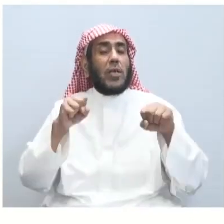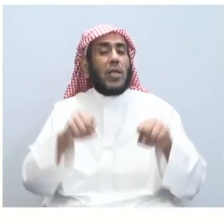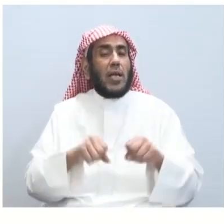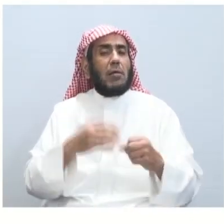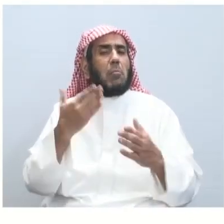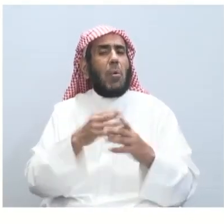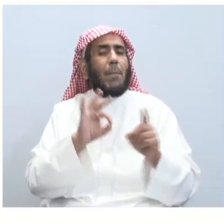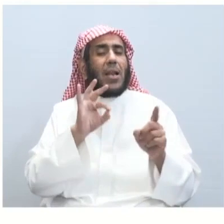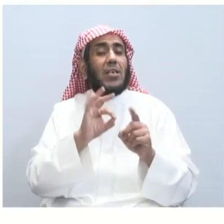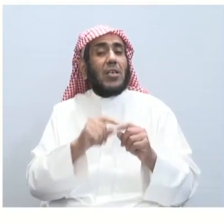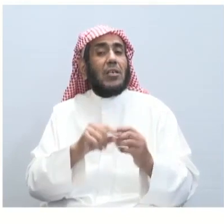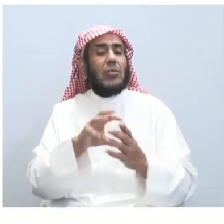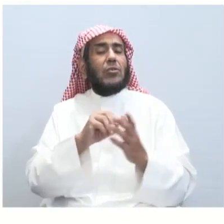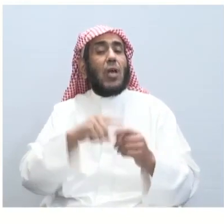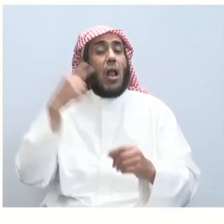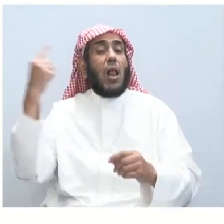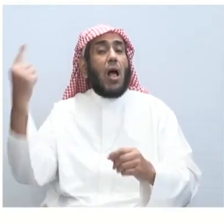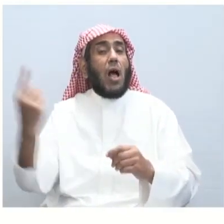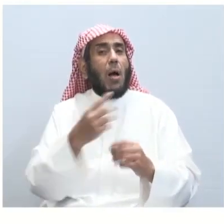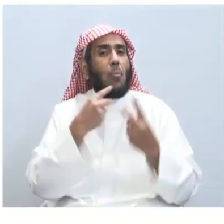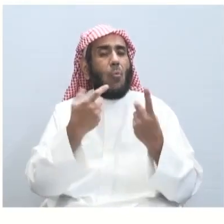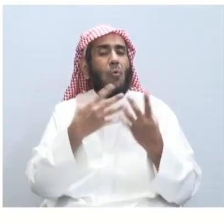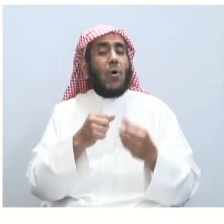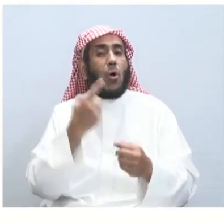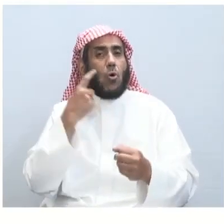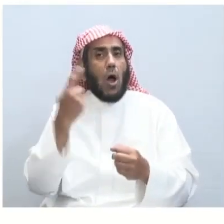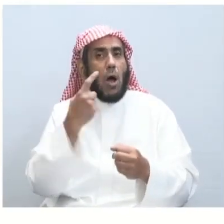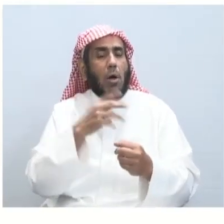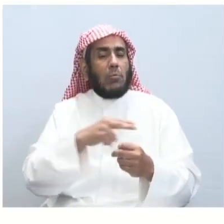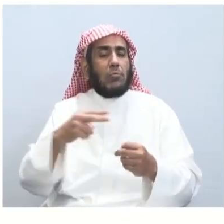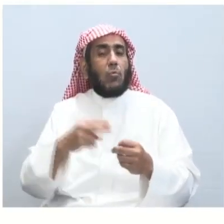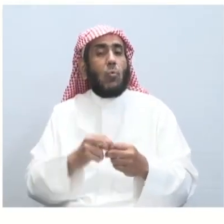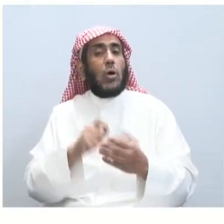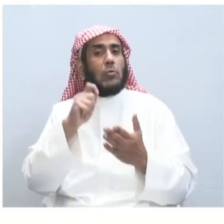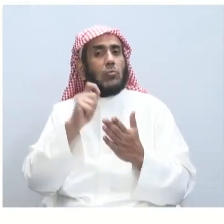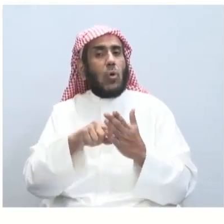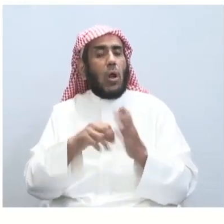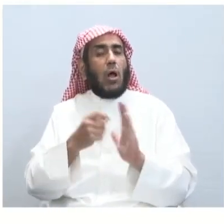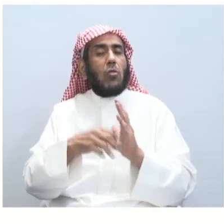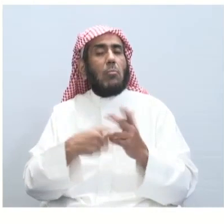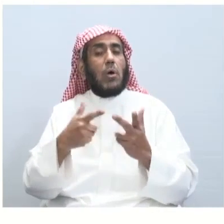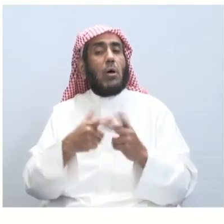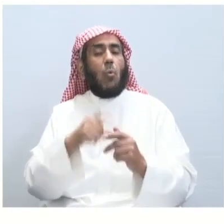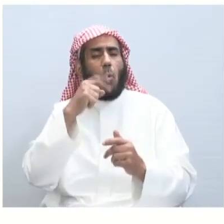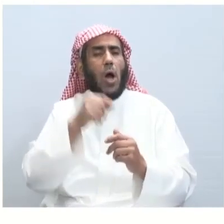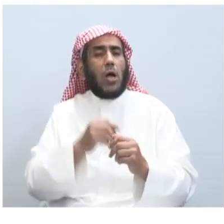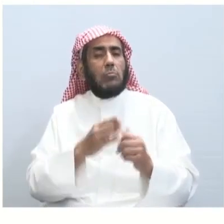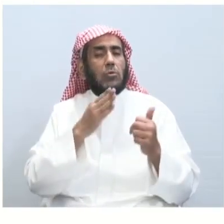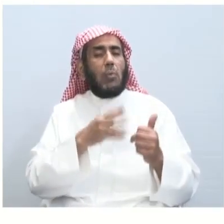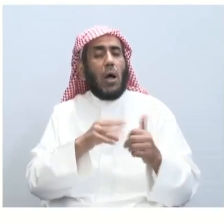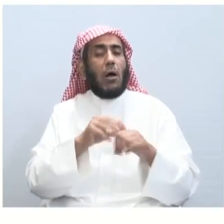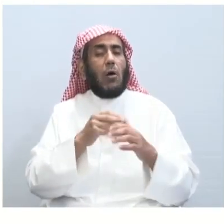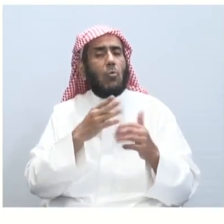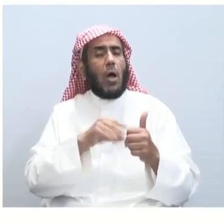من اجل الصالح العام فهو يراقب هذه الامور ويصدر انظمه والواجب اتباع هذه